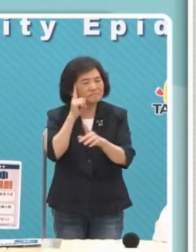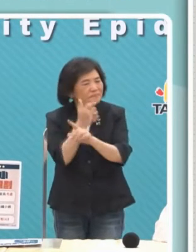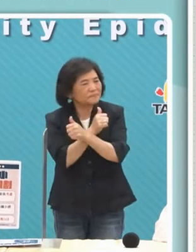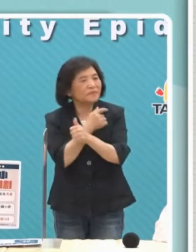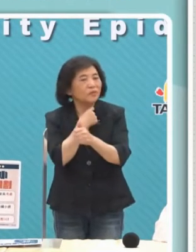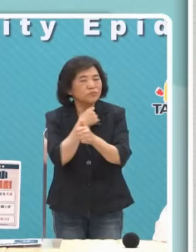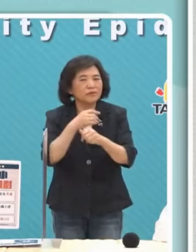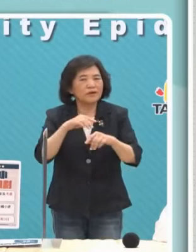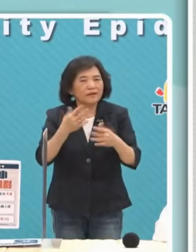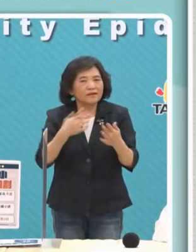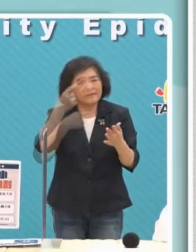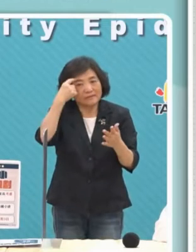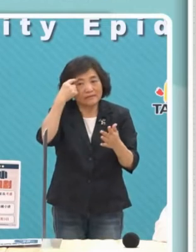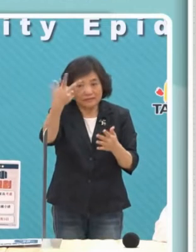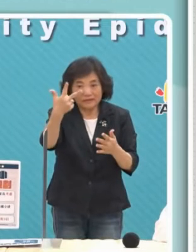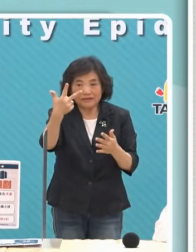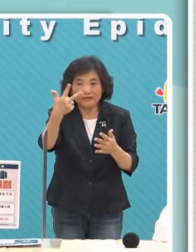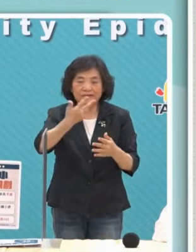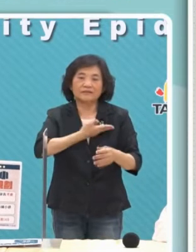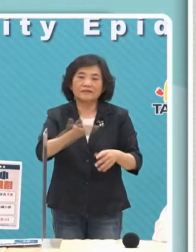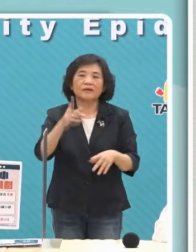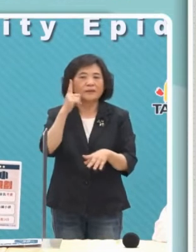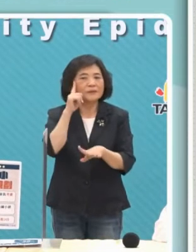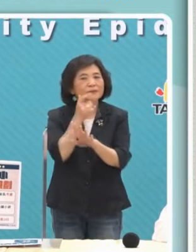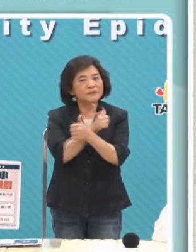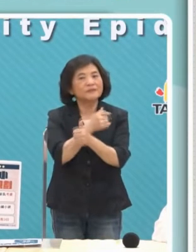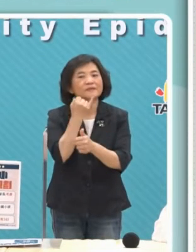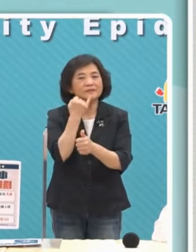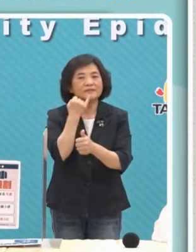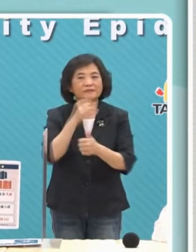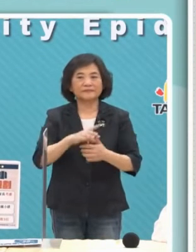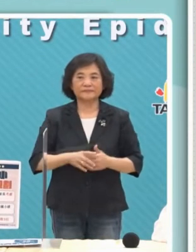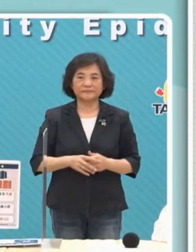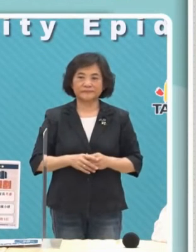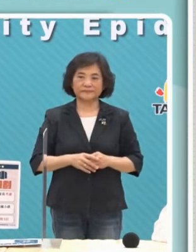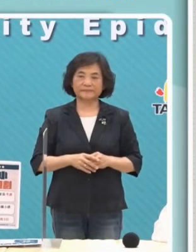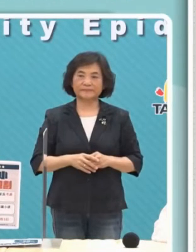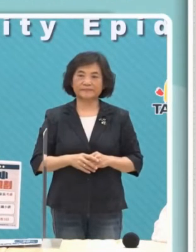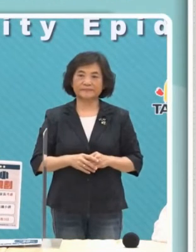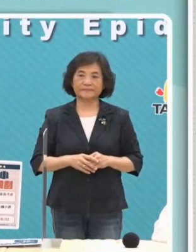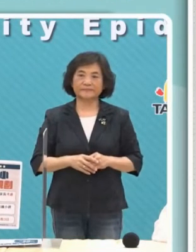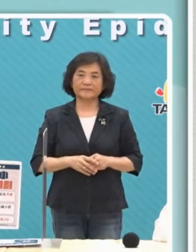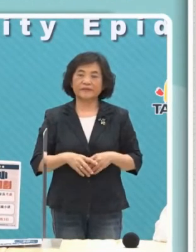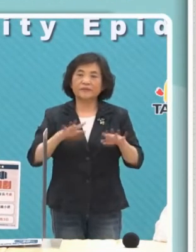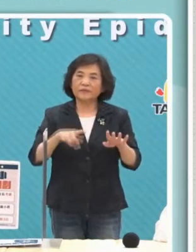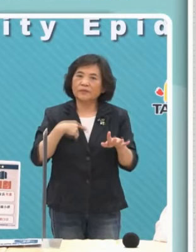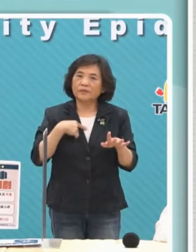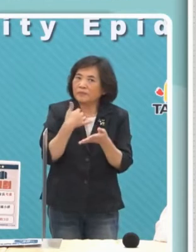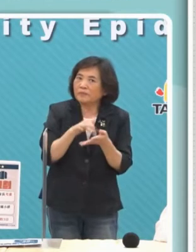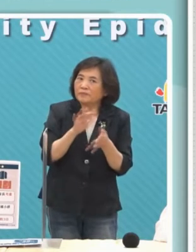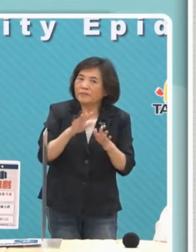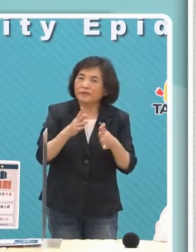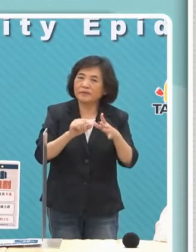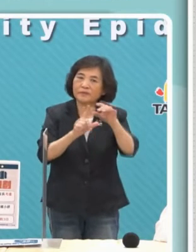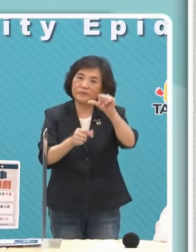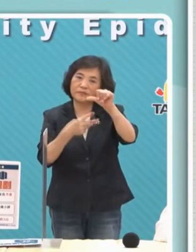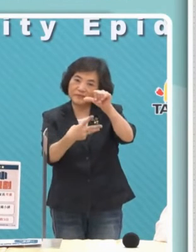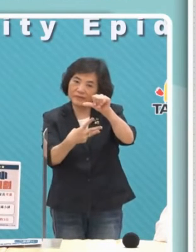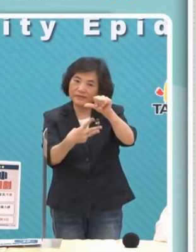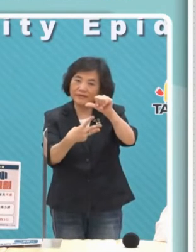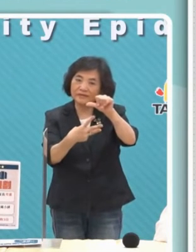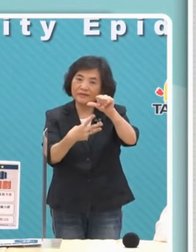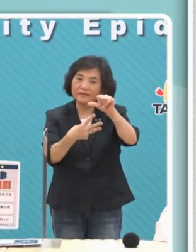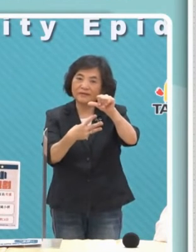虑，我们设定7天的时间让家长可以充分的考虑。所以这样算起来的话，到